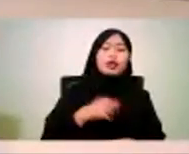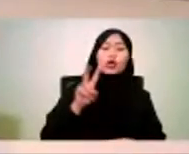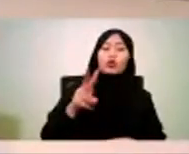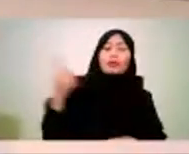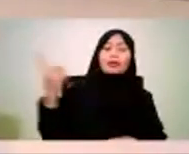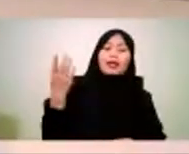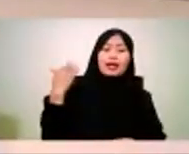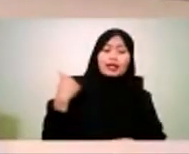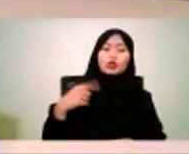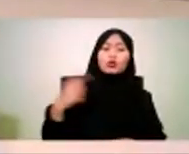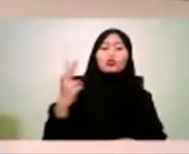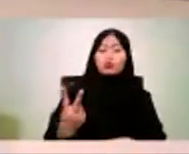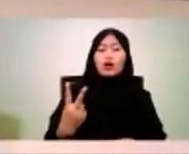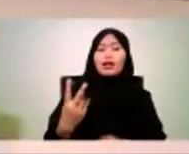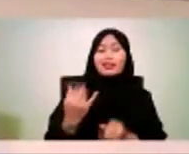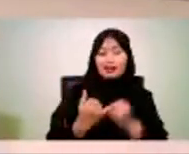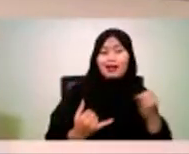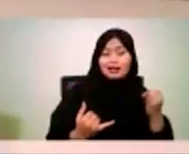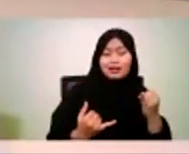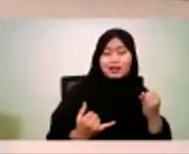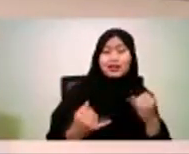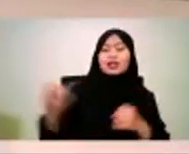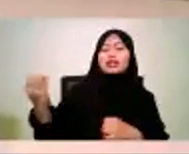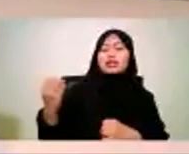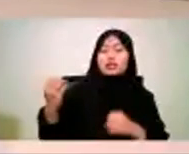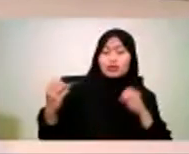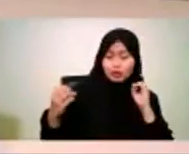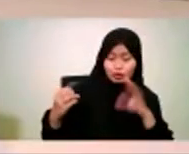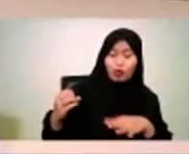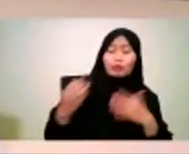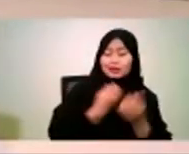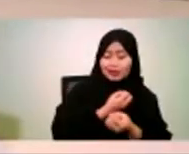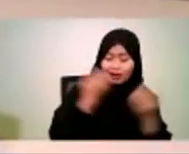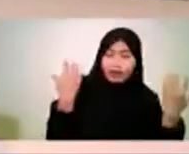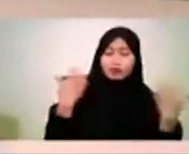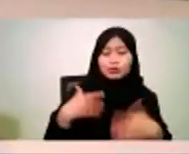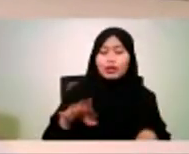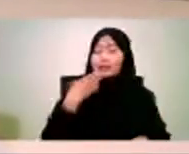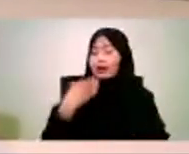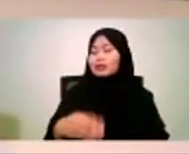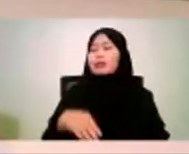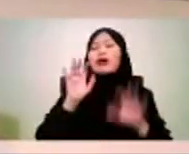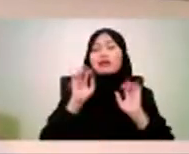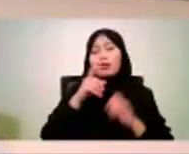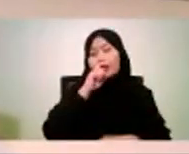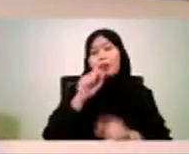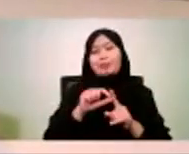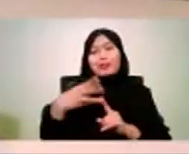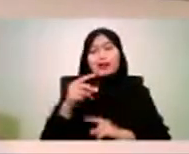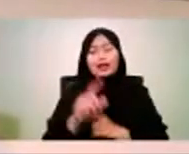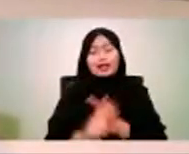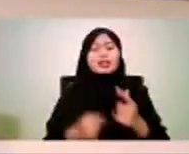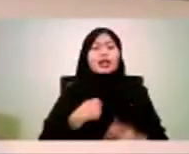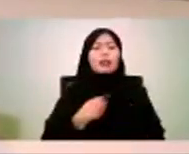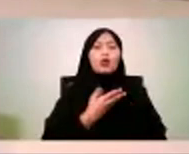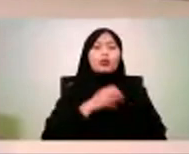tadi adalah Dua pertanyaan terakhir yang sudah dijawab dengan sangat jelas oleh Pak Perry warjiyo Terima kasih banyak bapak saya juga ingin berterima kasih